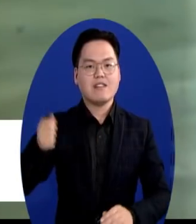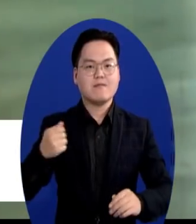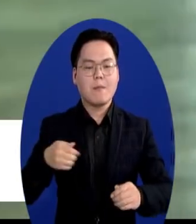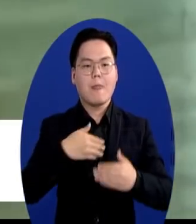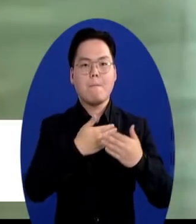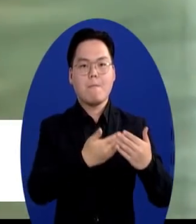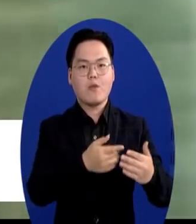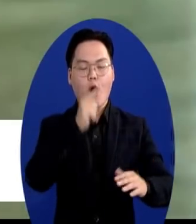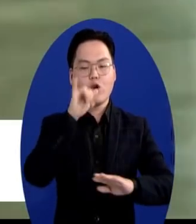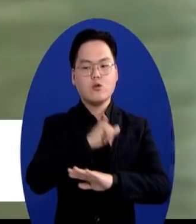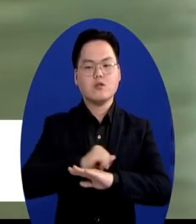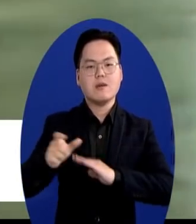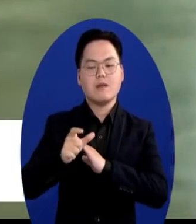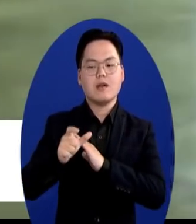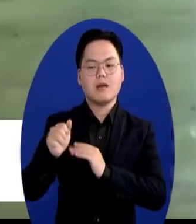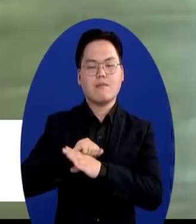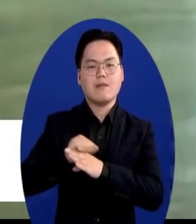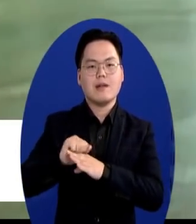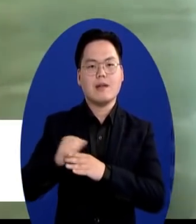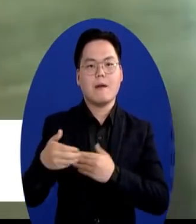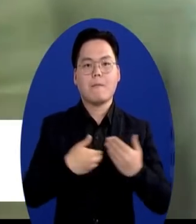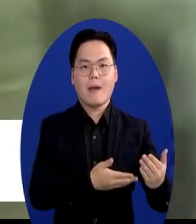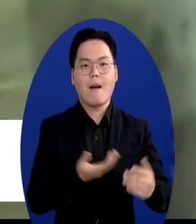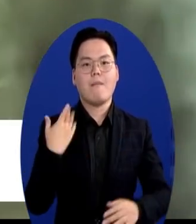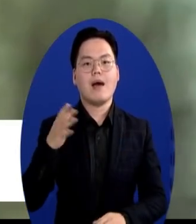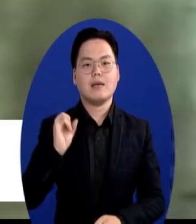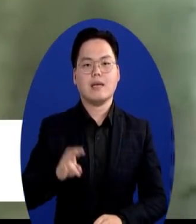төрлийн мэрэгжилтнүүдийг олноор бэлдэж байсан түүхтэй.